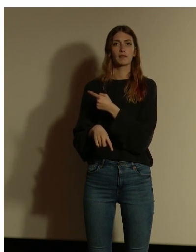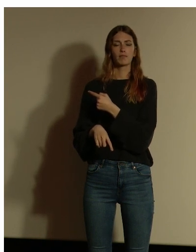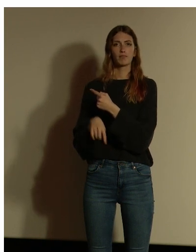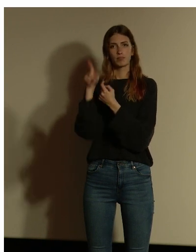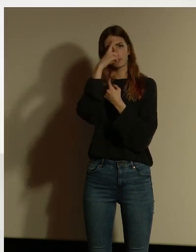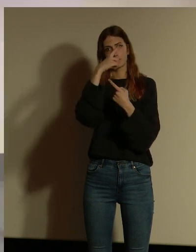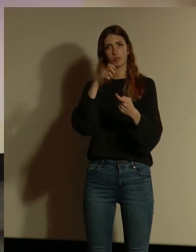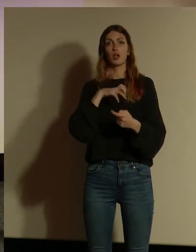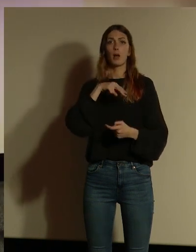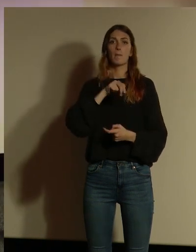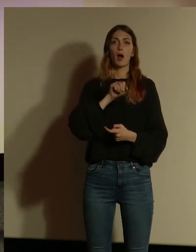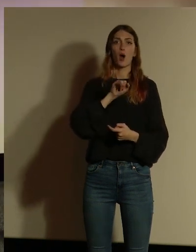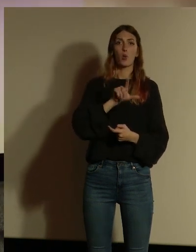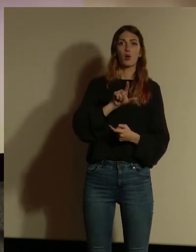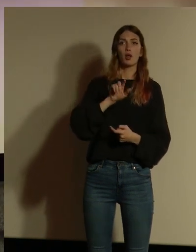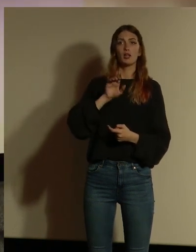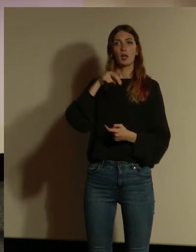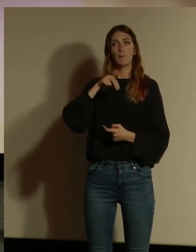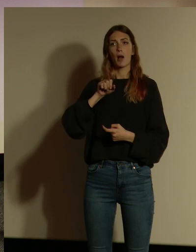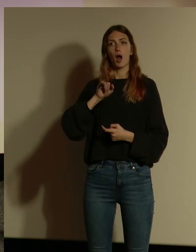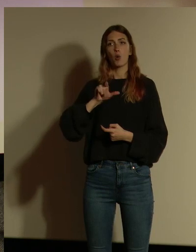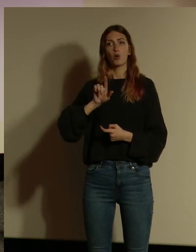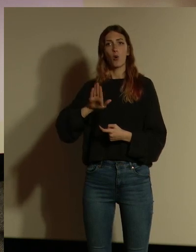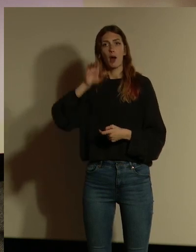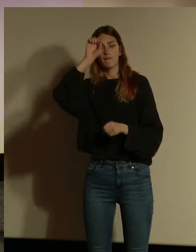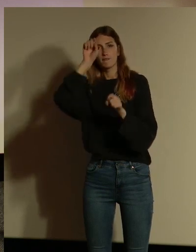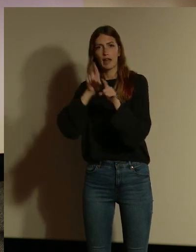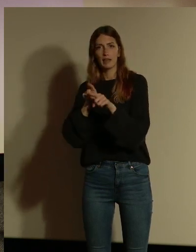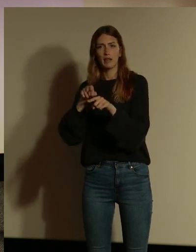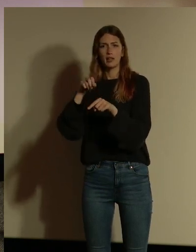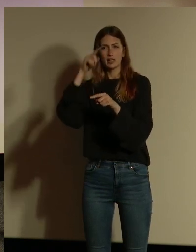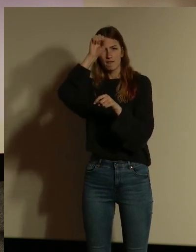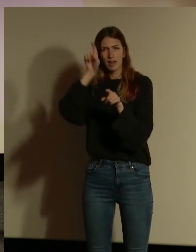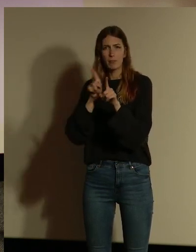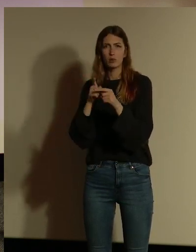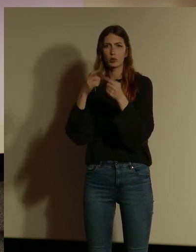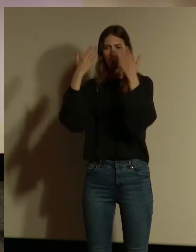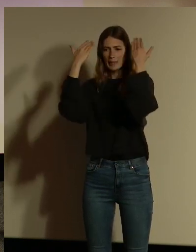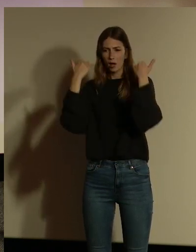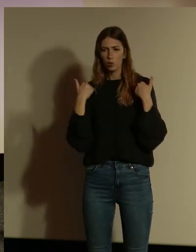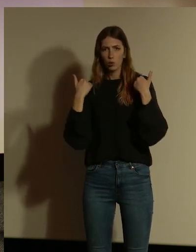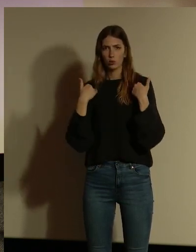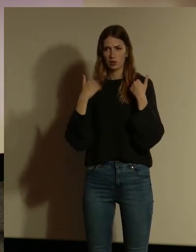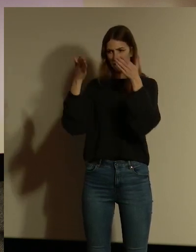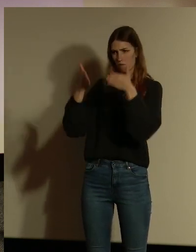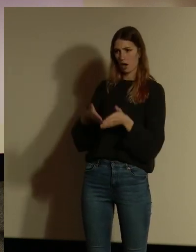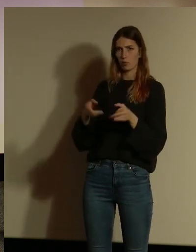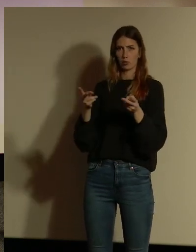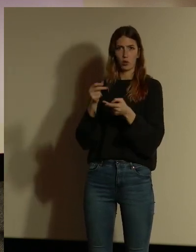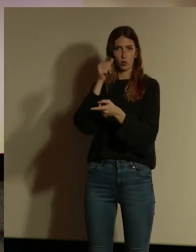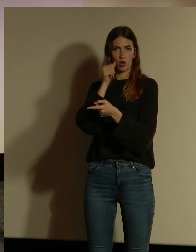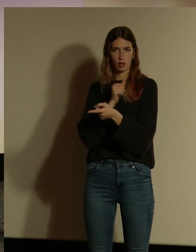öeldi Paul ja Pauli vend. Ja see vend oli pikkade juustega ja naiseliku välimusega. Kui talle